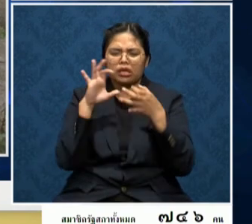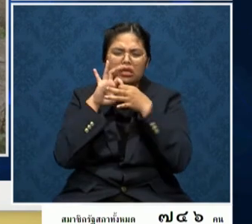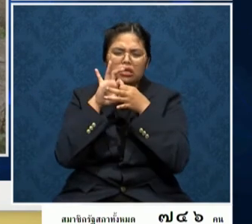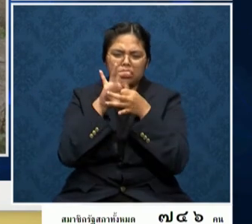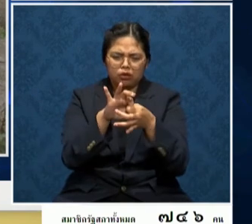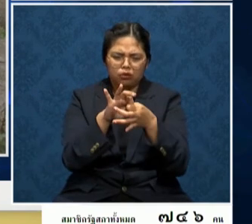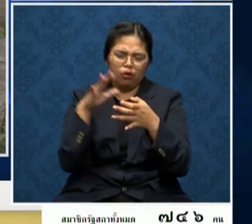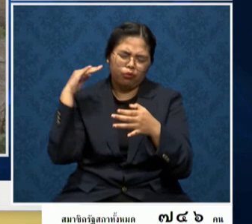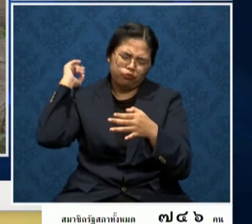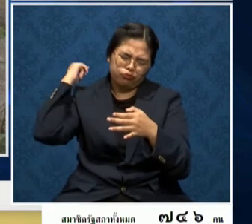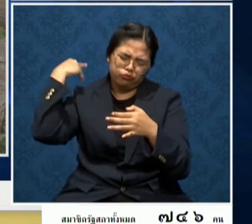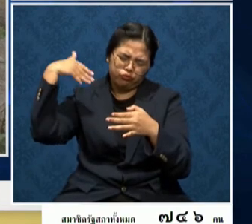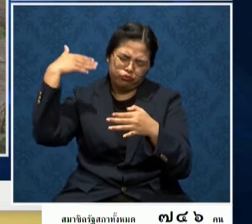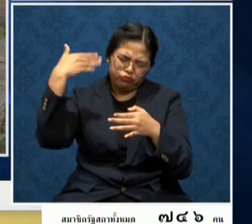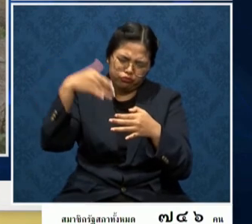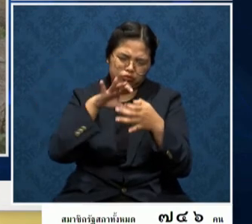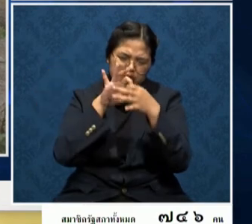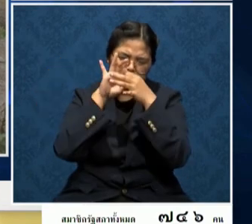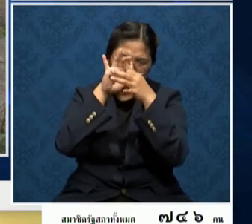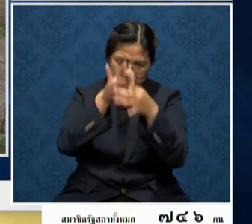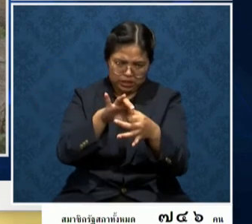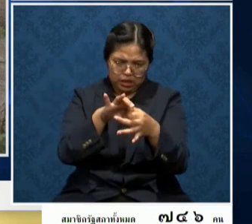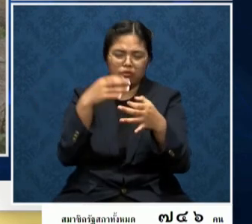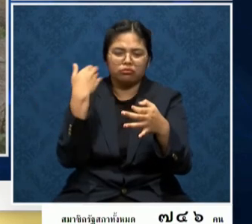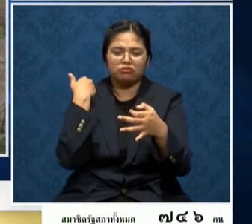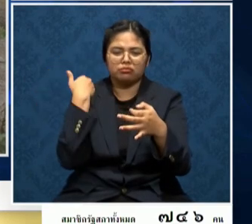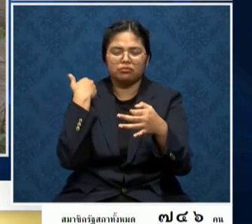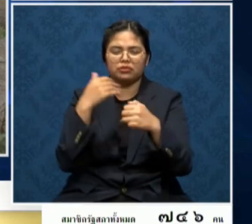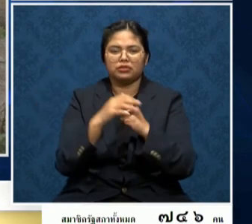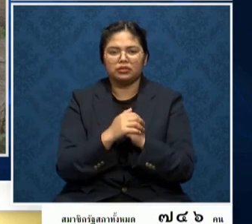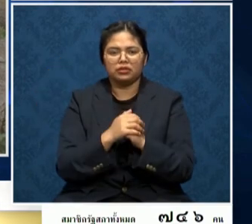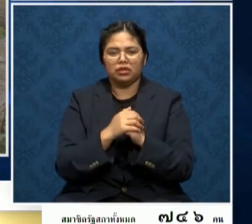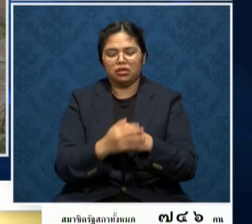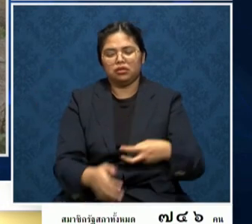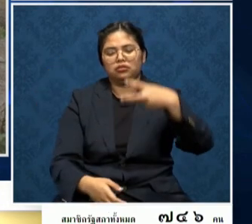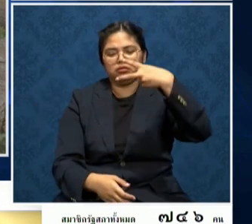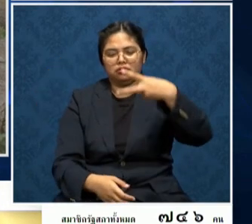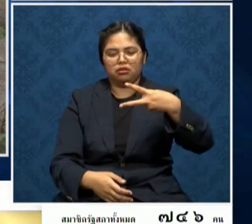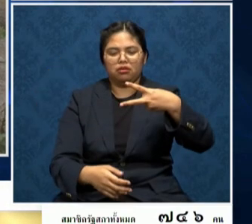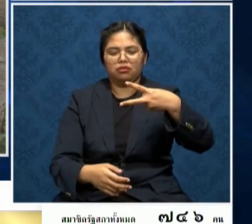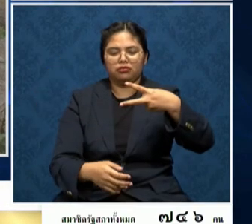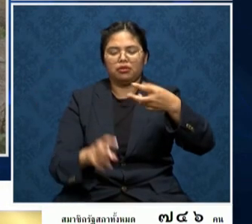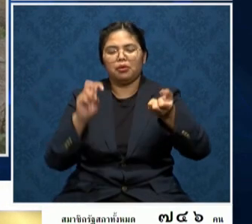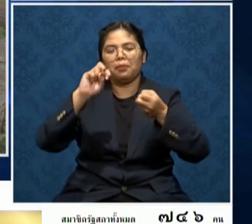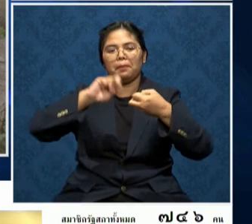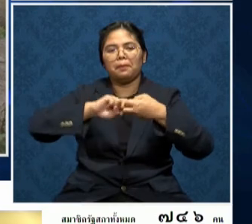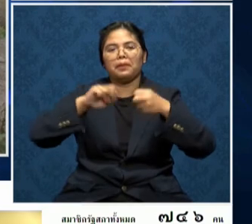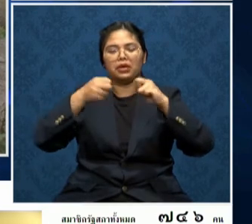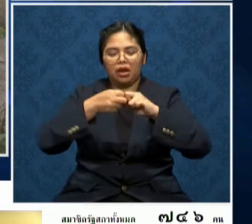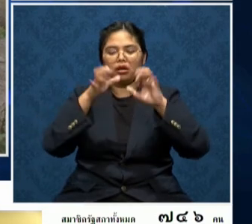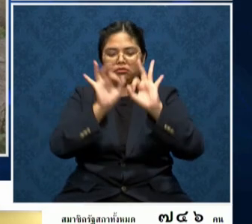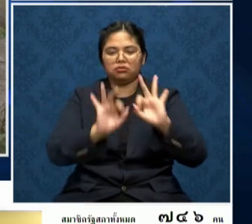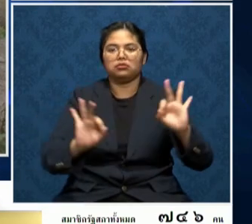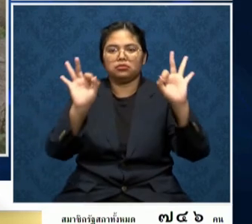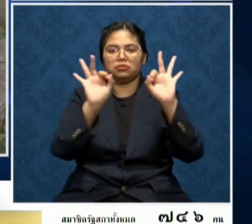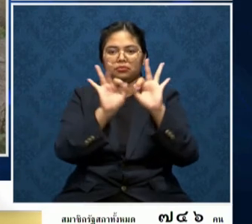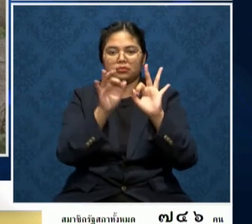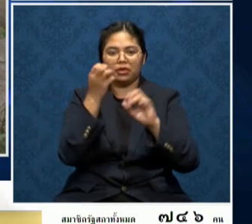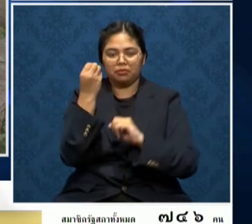สืบเนื่องกับรัฐบาลชุดที่แล้วอย่างมีนัยยะสำคัญ 2ประการและเป็นปัญหาที่มีความสำคัญมากด้วยนะครับ